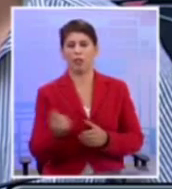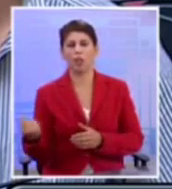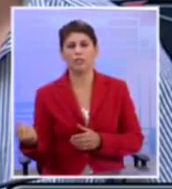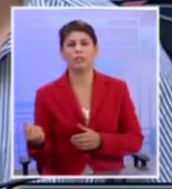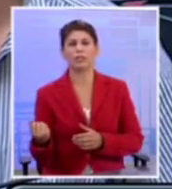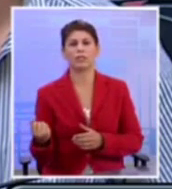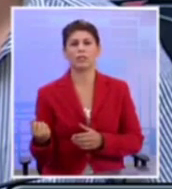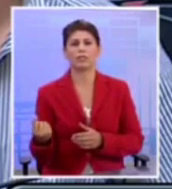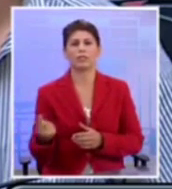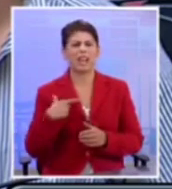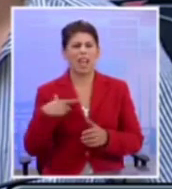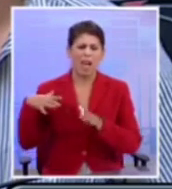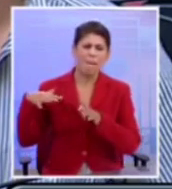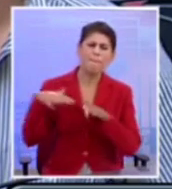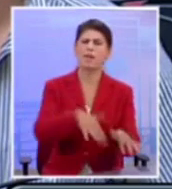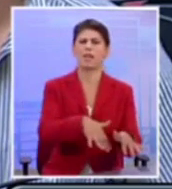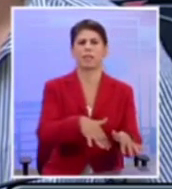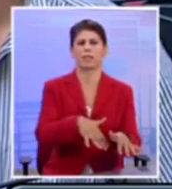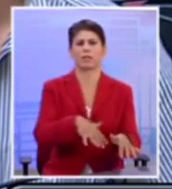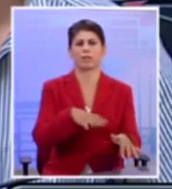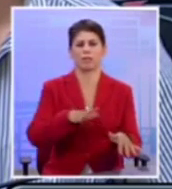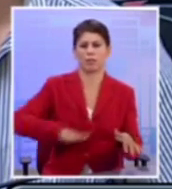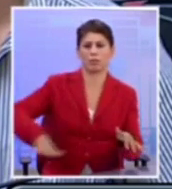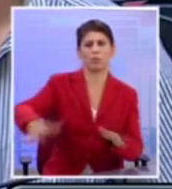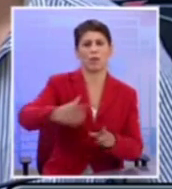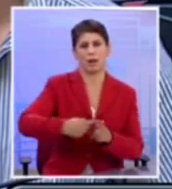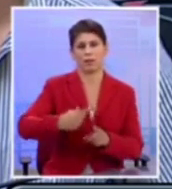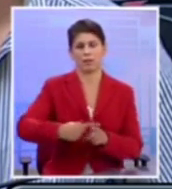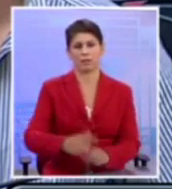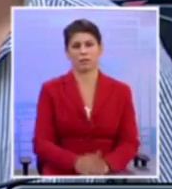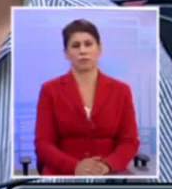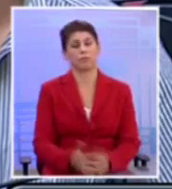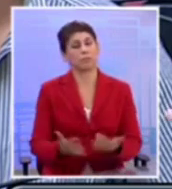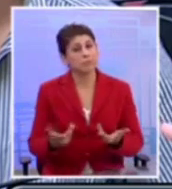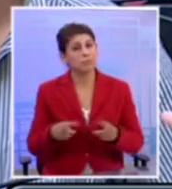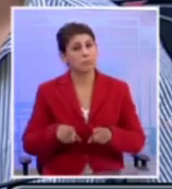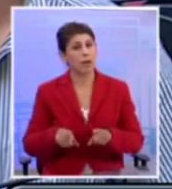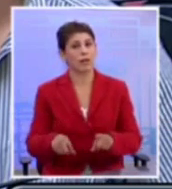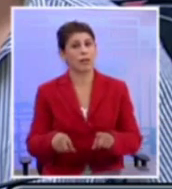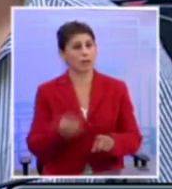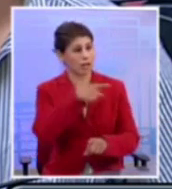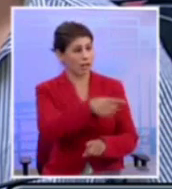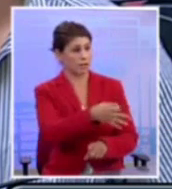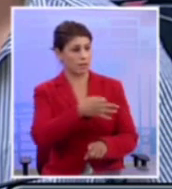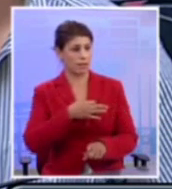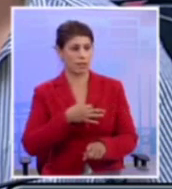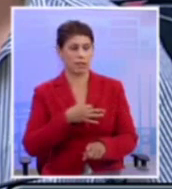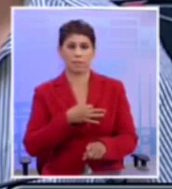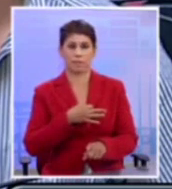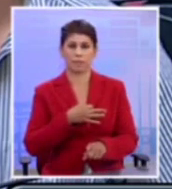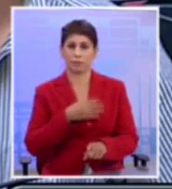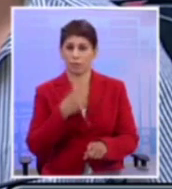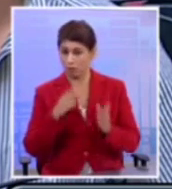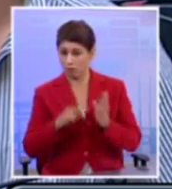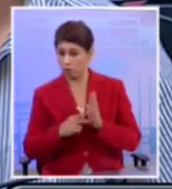και ανηλαιούς επίθεσης προς τον ελληνικό πληθυσμό, ενώ παράλληλα εσείς μας φυστάτε